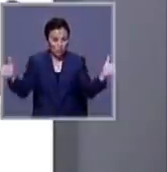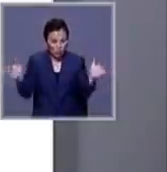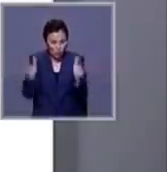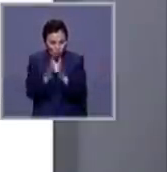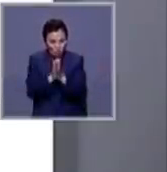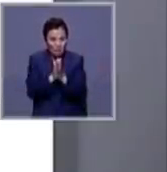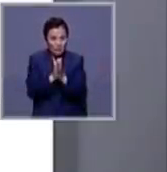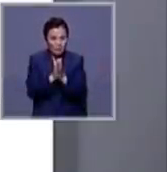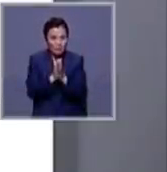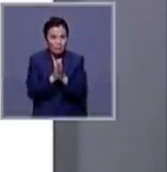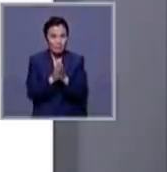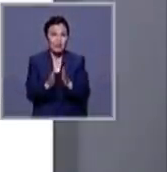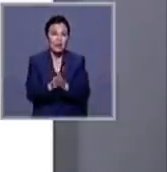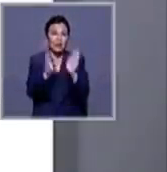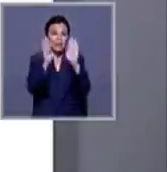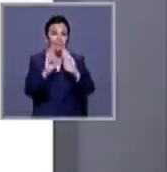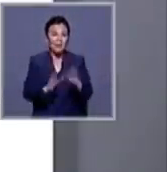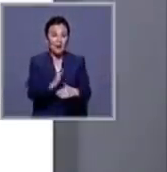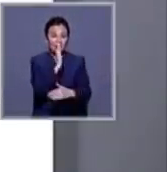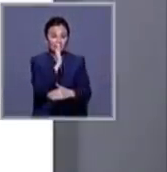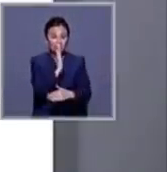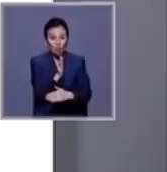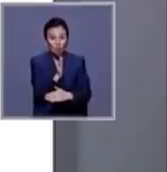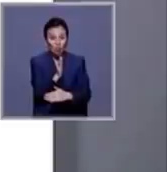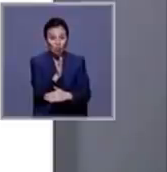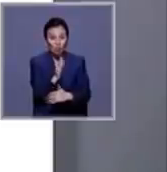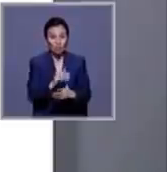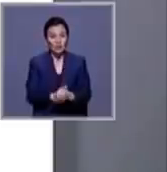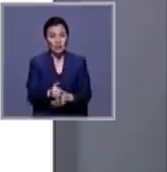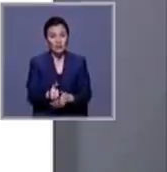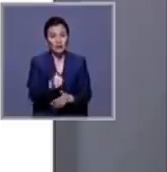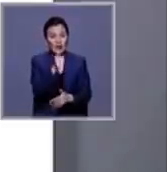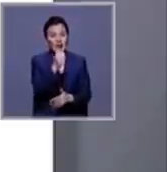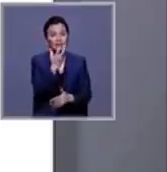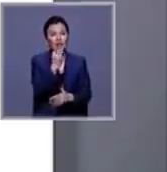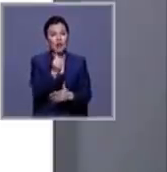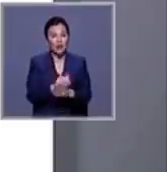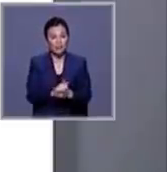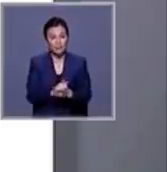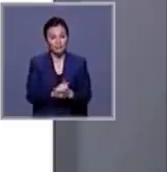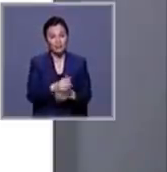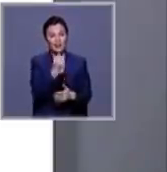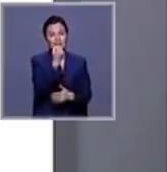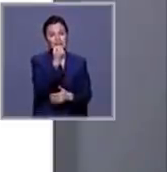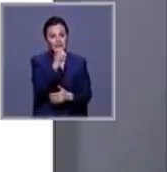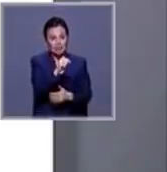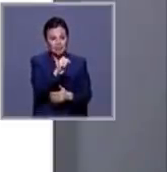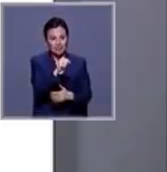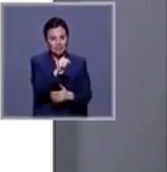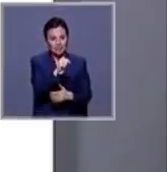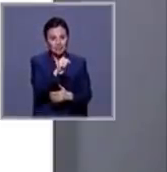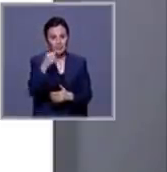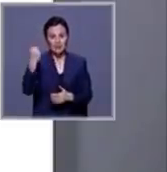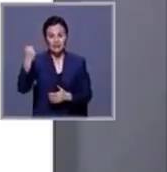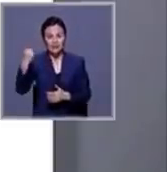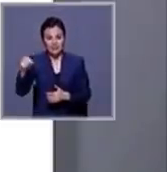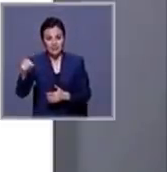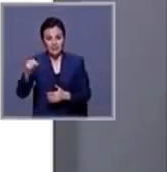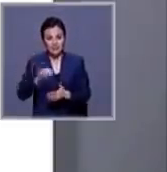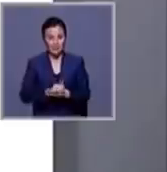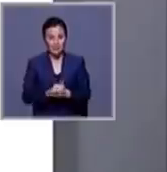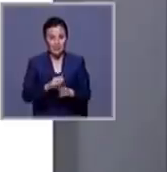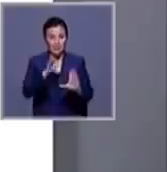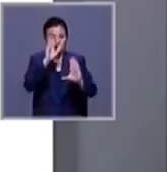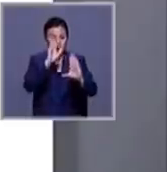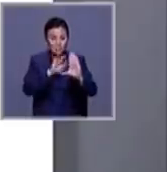เลือกเหลือทีนี้เลย ระดับประเทศสมัครตรง ก็ 10คน ก็กลุ่มละ10 10นั่นแหละฮะก็มันก็มีกลุ่มละ10ค